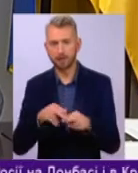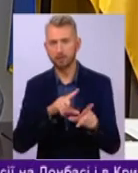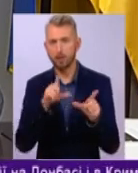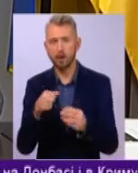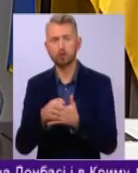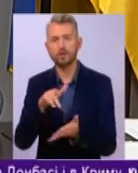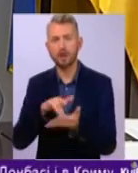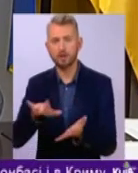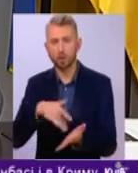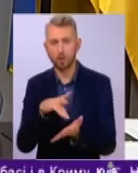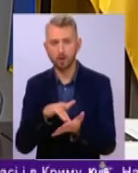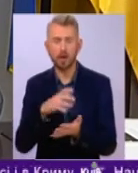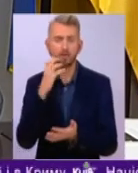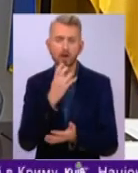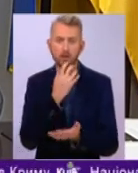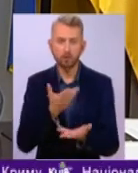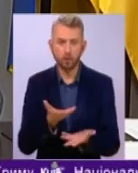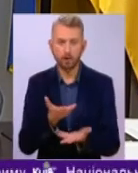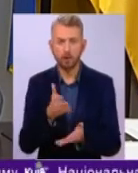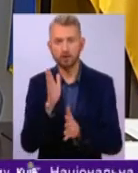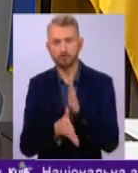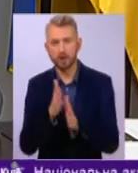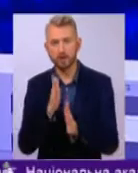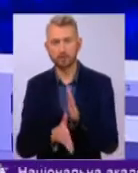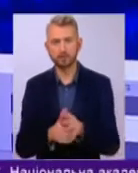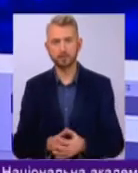центру міста, там Льва Толстого, Хрещатик.